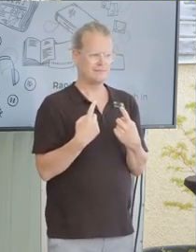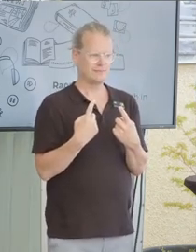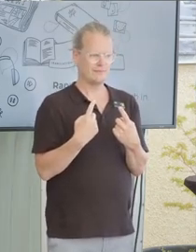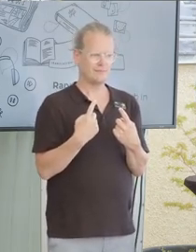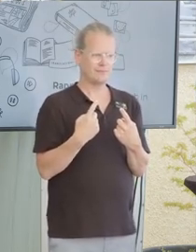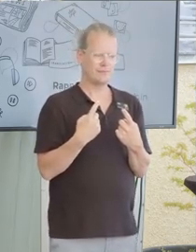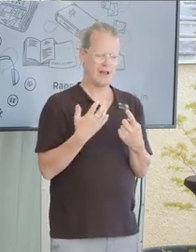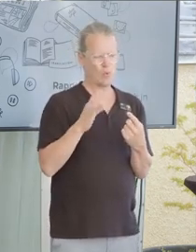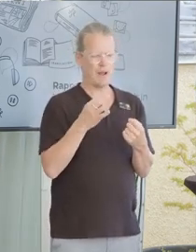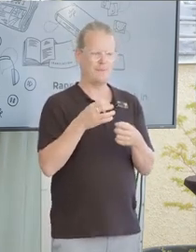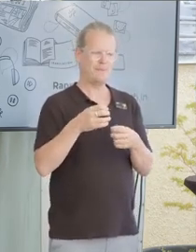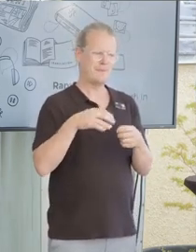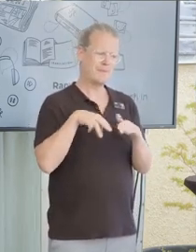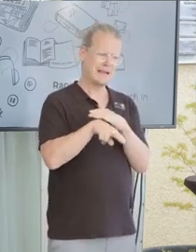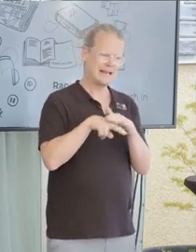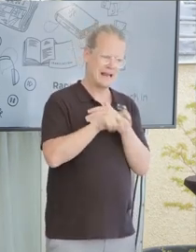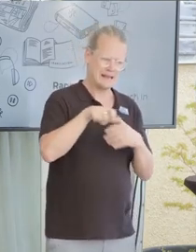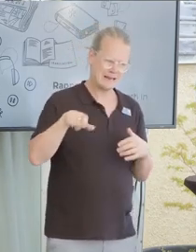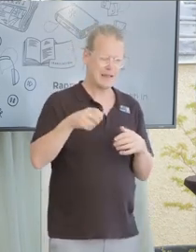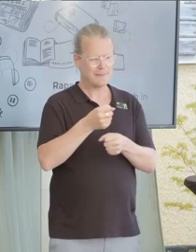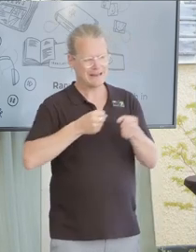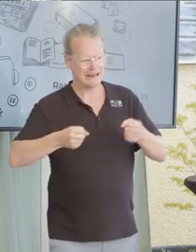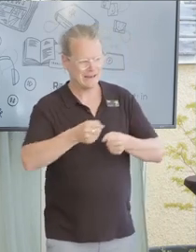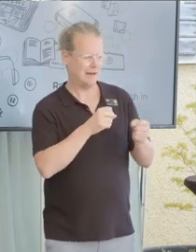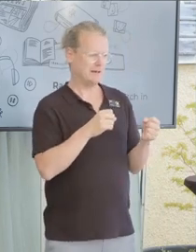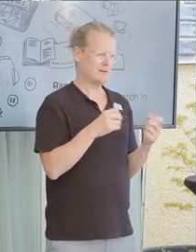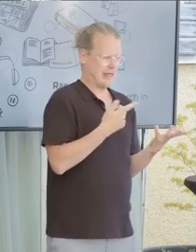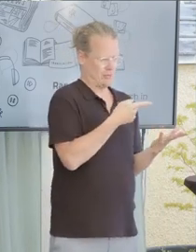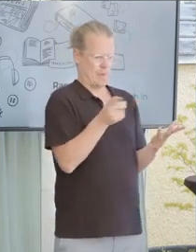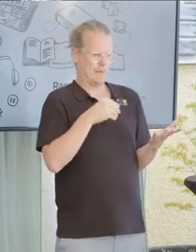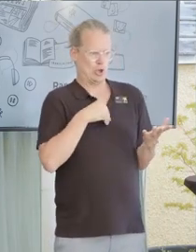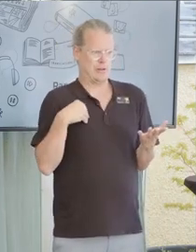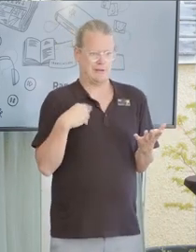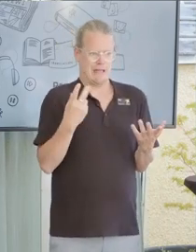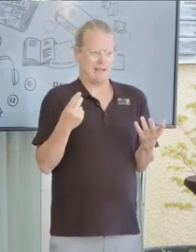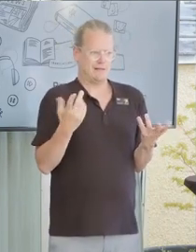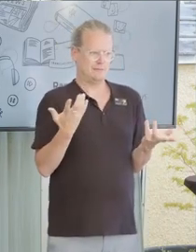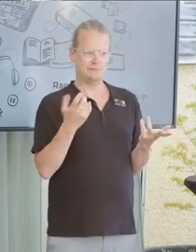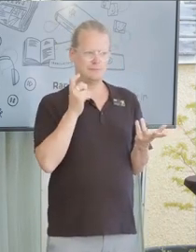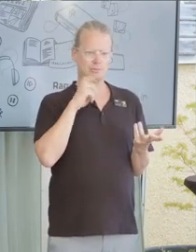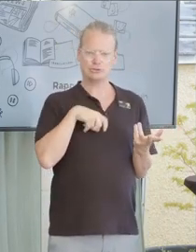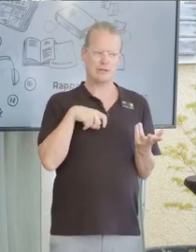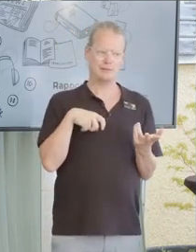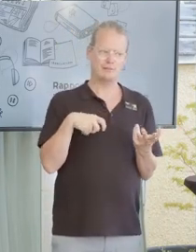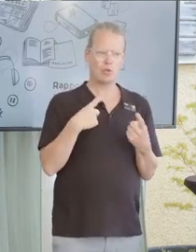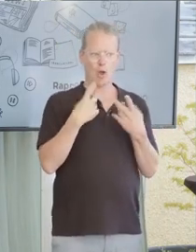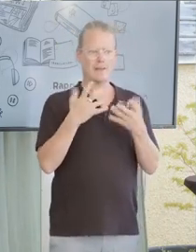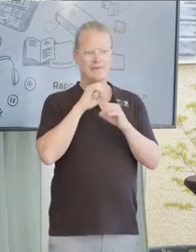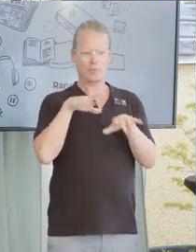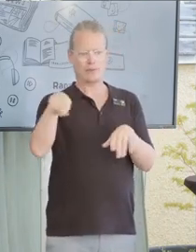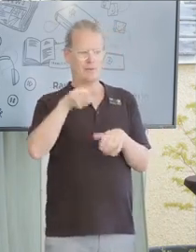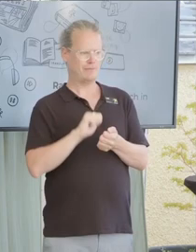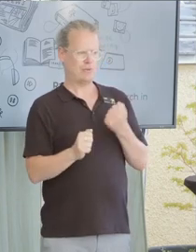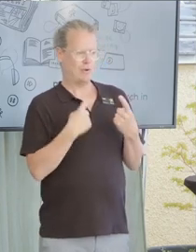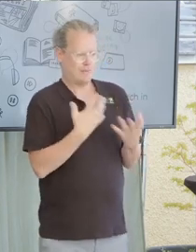data som de stora sociala medieplattformarna släpper ifrån sig. Så de är ju liksom i händerna på något vis på de stora företagen. Och där